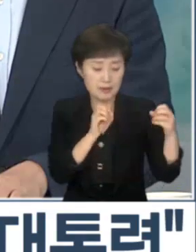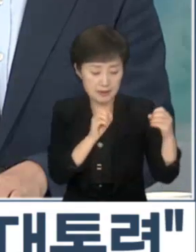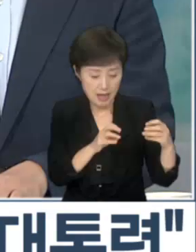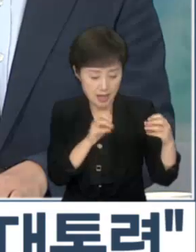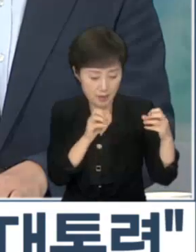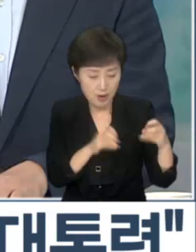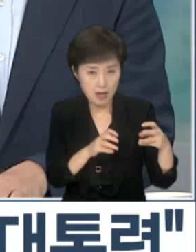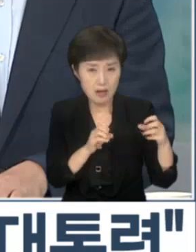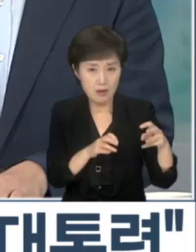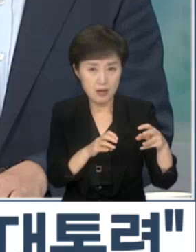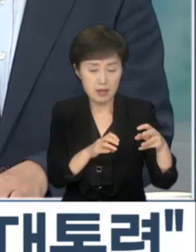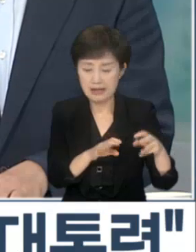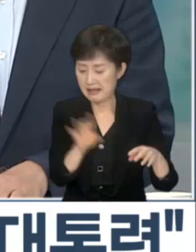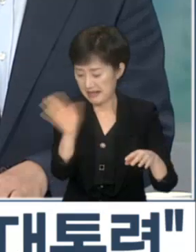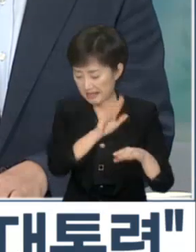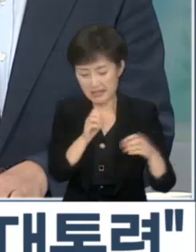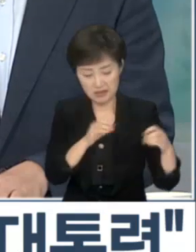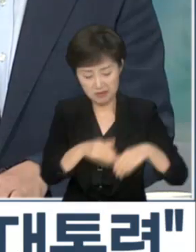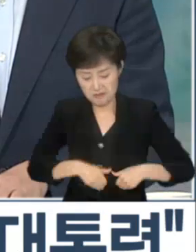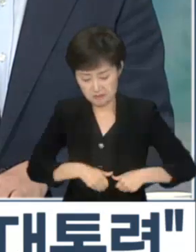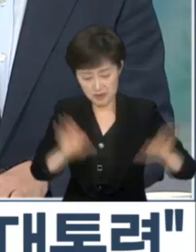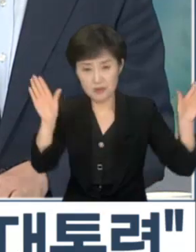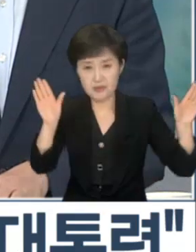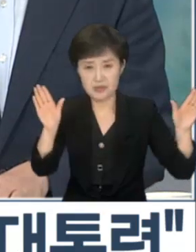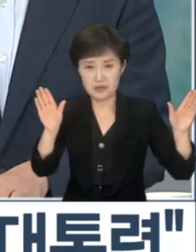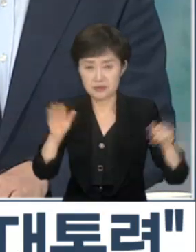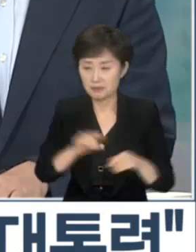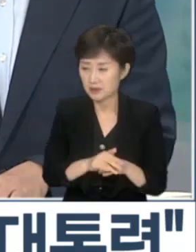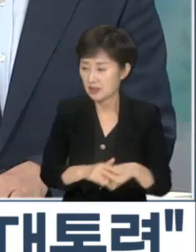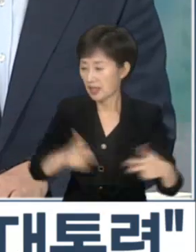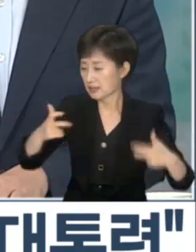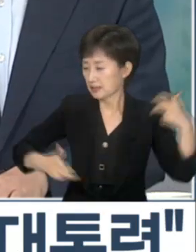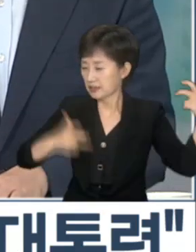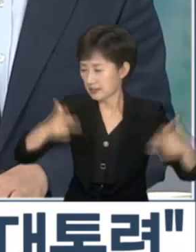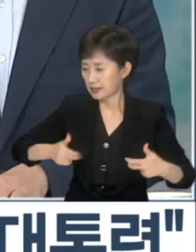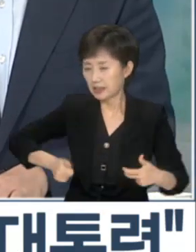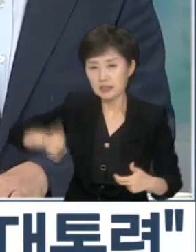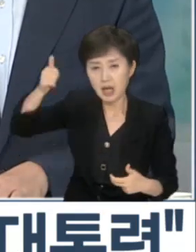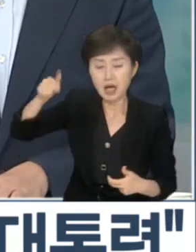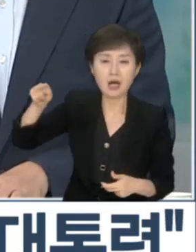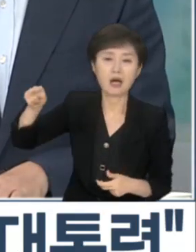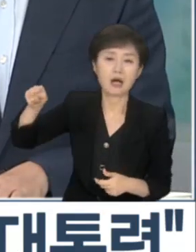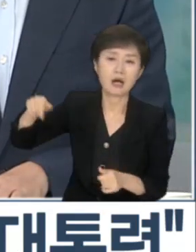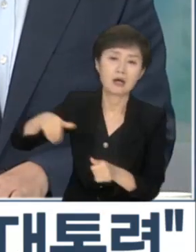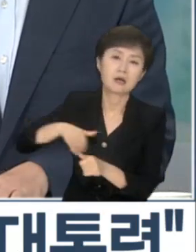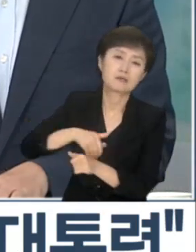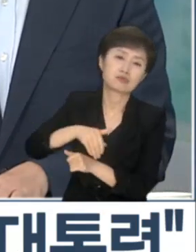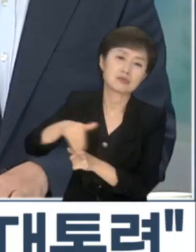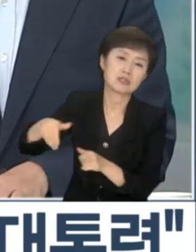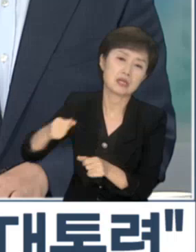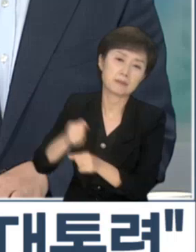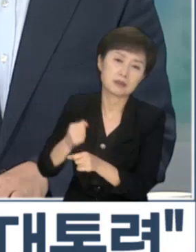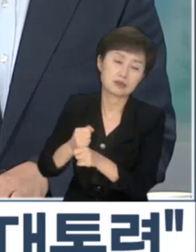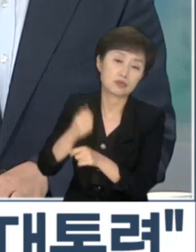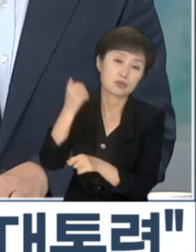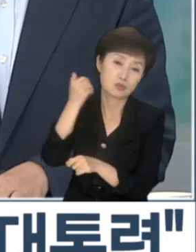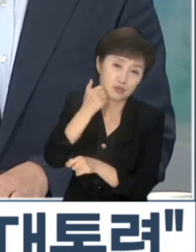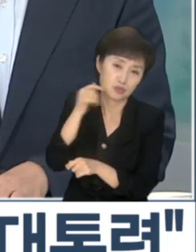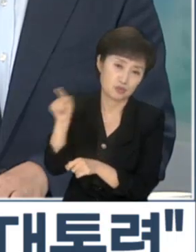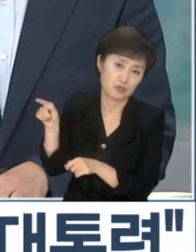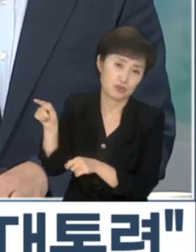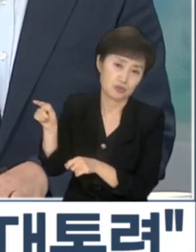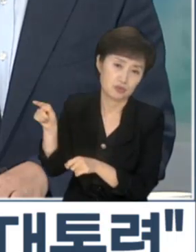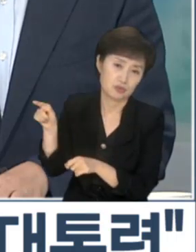협력의 노선을 폐기하고 극단적으로 치닫는 대결의 어떤 그 정서를 만들어간 그런 부분에